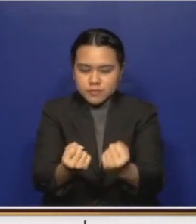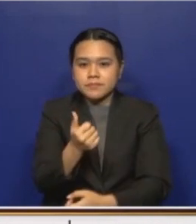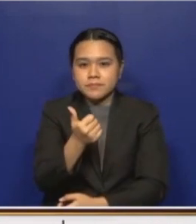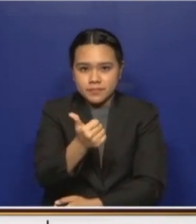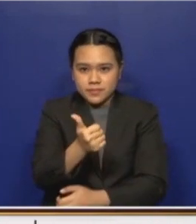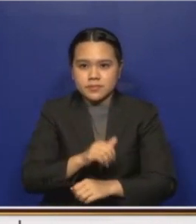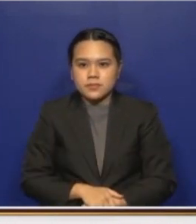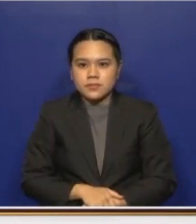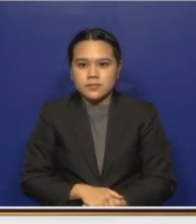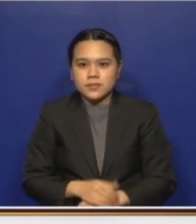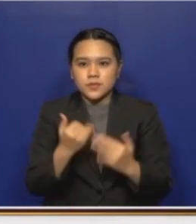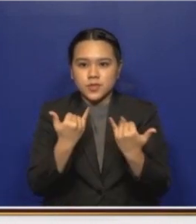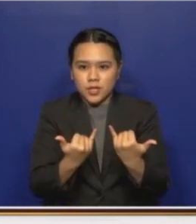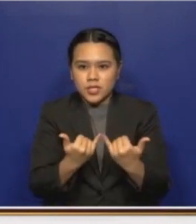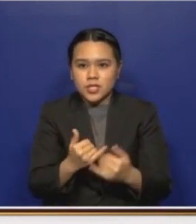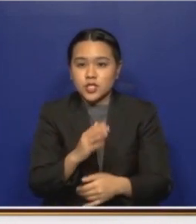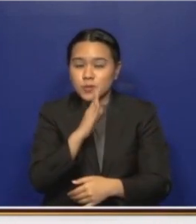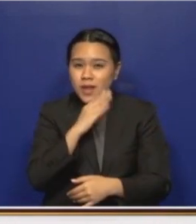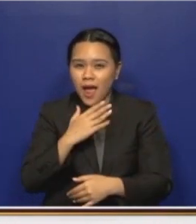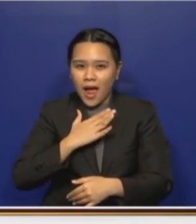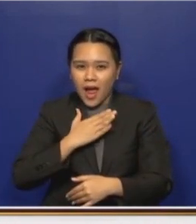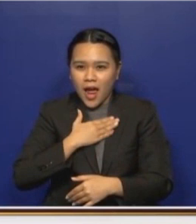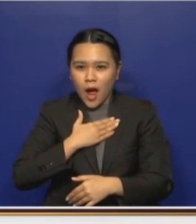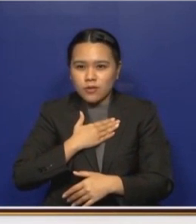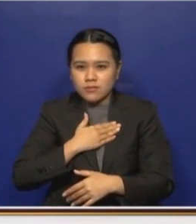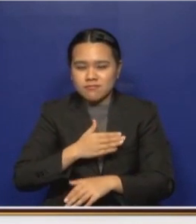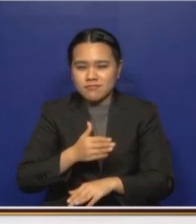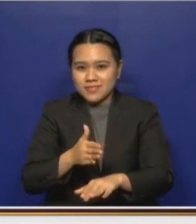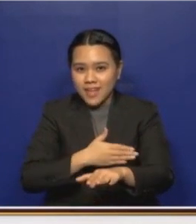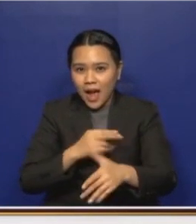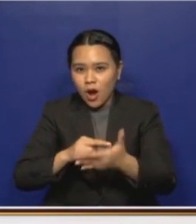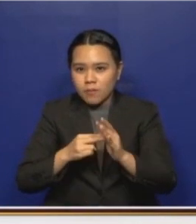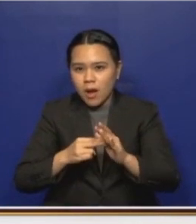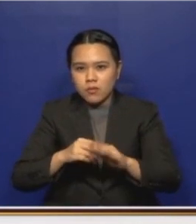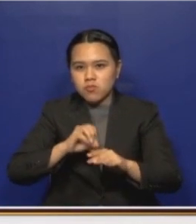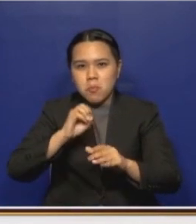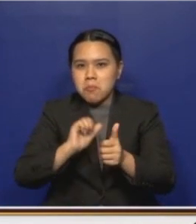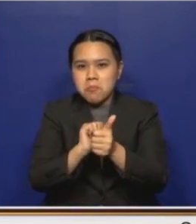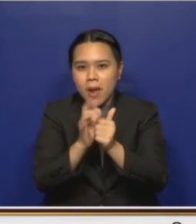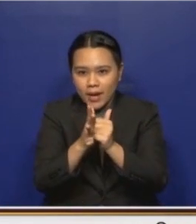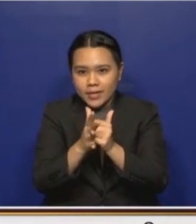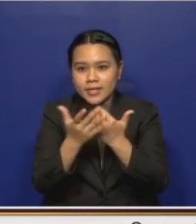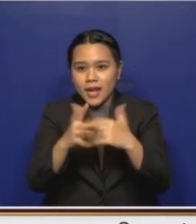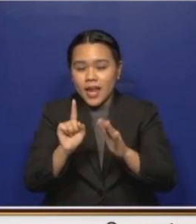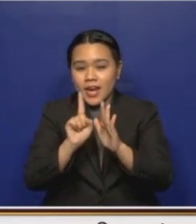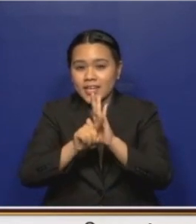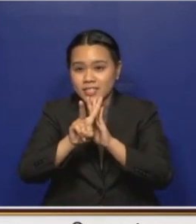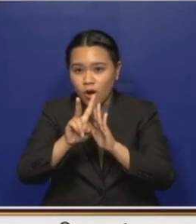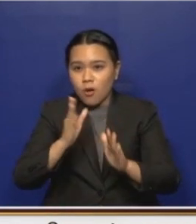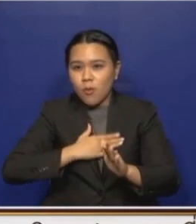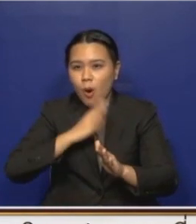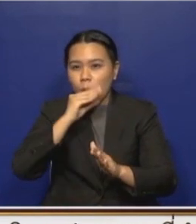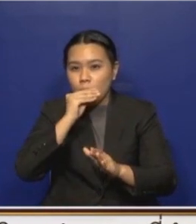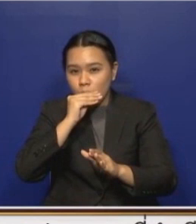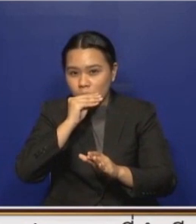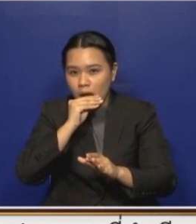ฮะจะเป็นไฮบริดแล้วก็จะกลายเป็นรถไฟฟ้าครับเพราะฉะนั้นบอกเลยนะครับเราจะตกขบวนรถไฟฟ้า